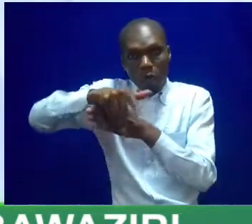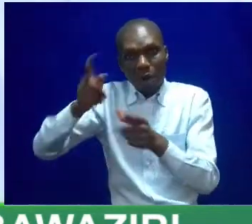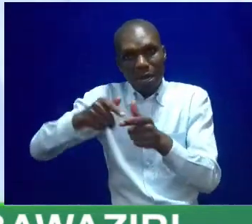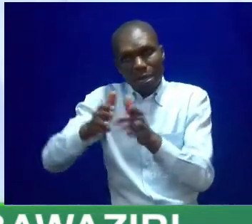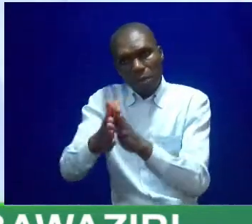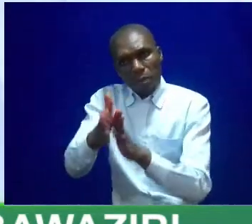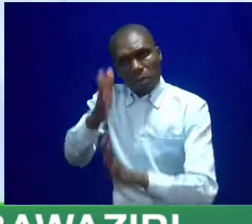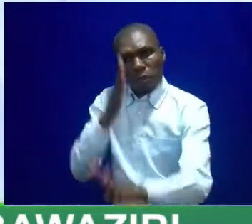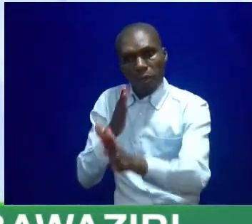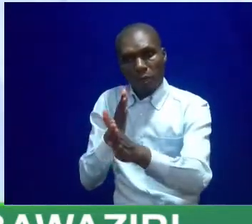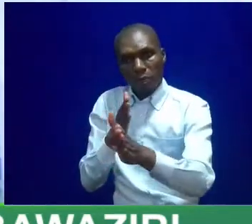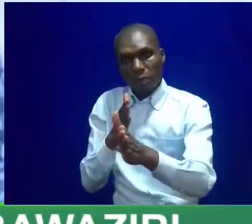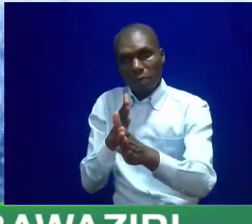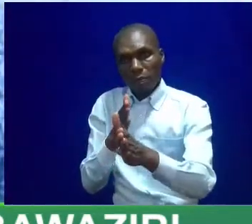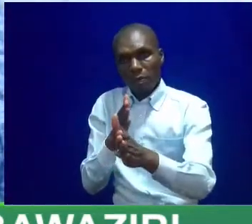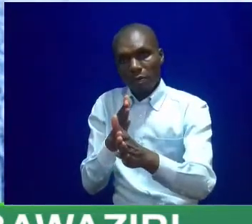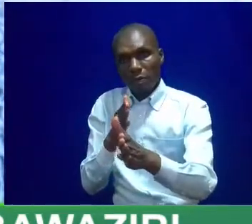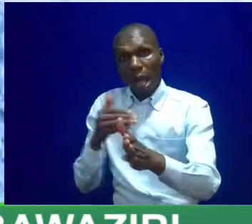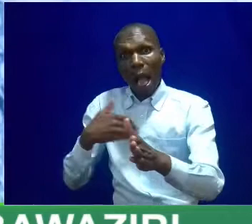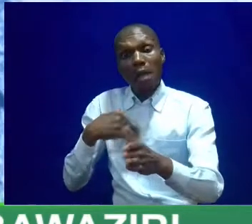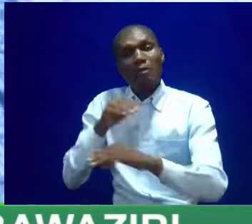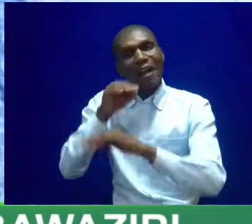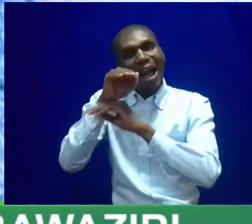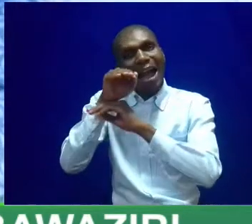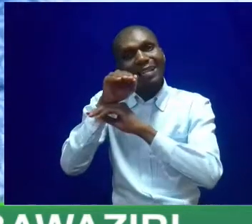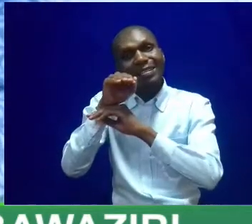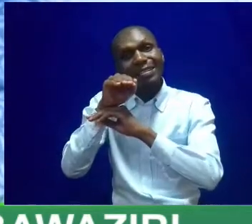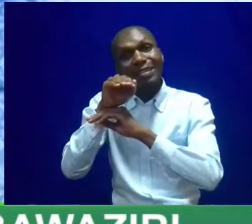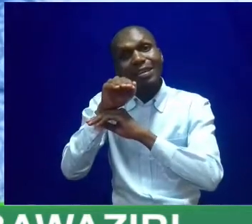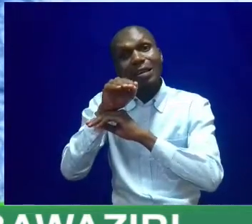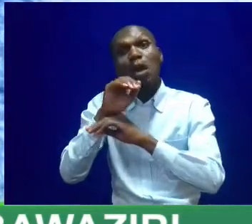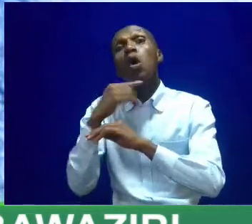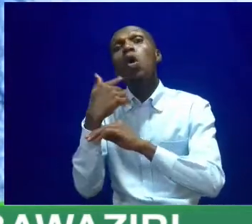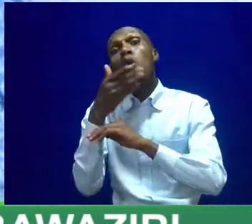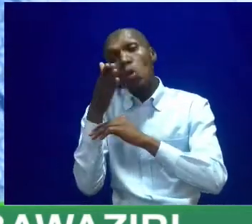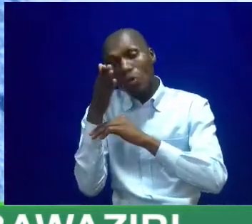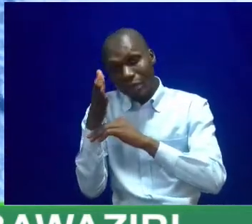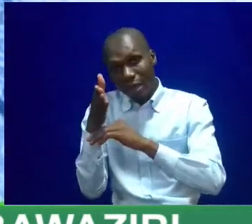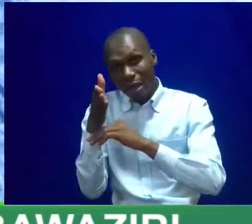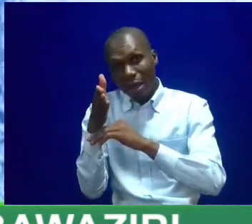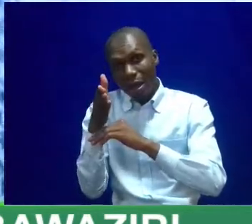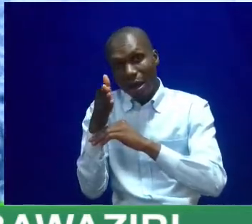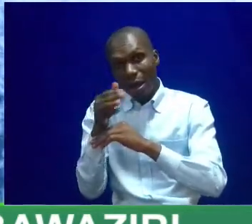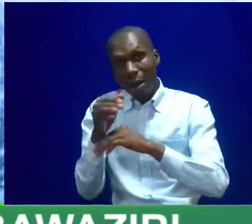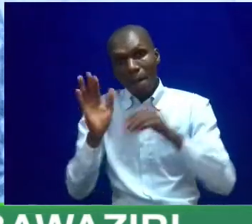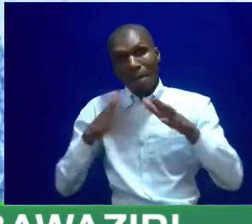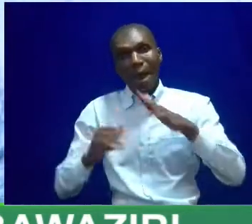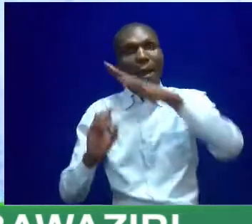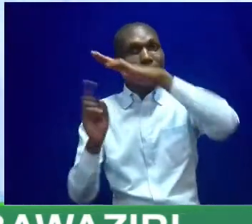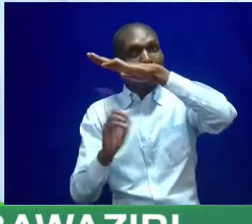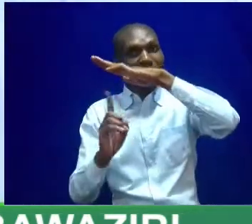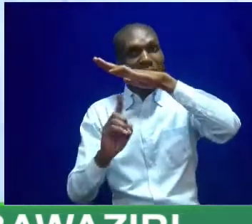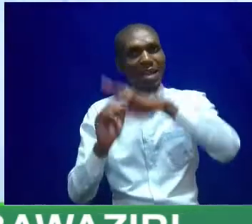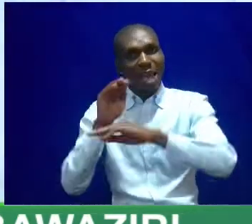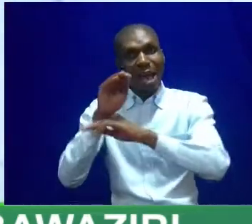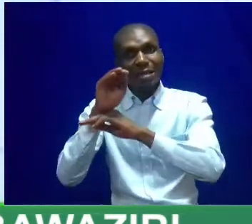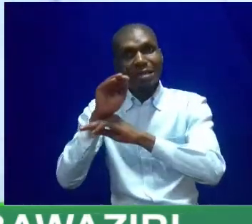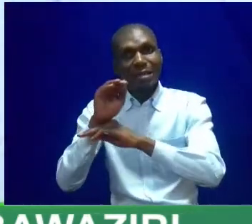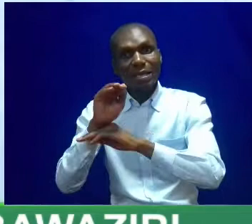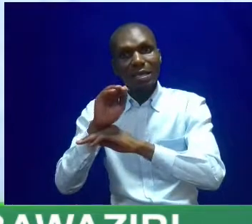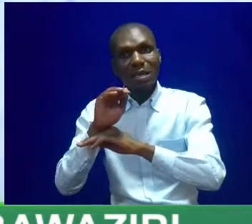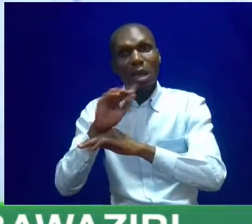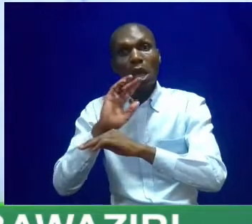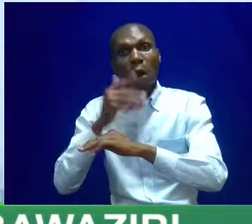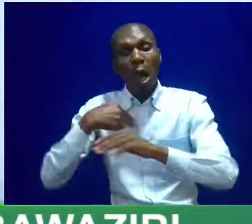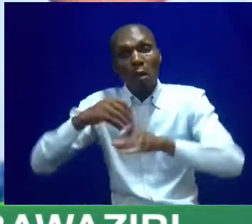yenye watatembea. Tumeomba wale kwa wizara yangu inawaomba wale wote wako na boda